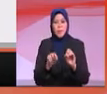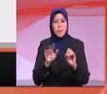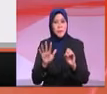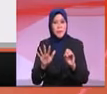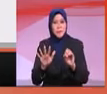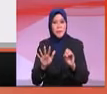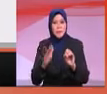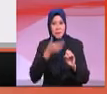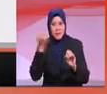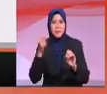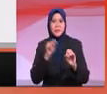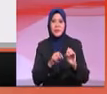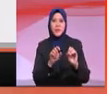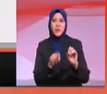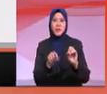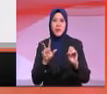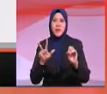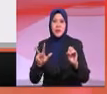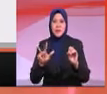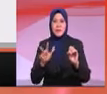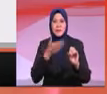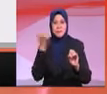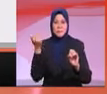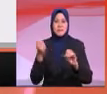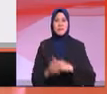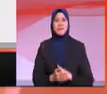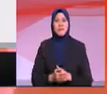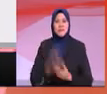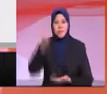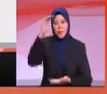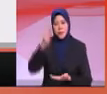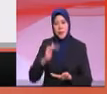0.5, sebaik-baiknya 0.3 dan sebagainya. Next.